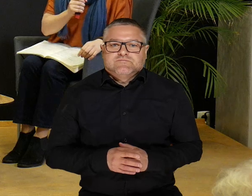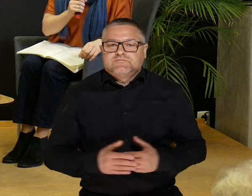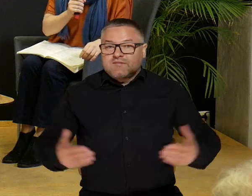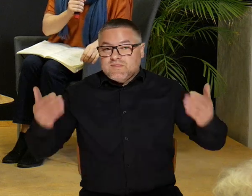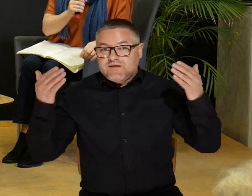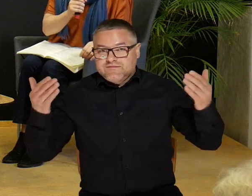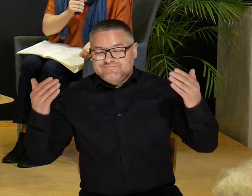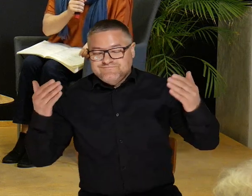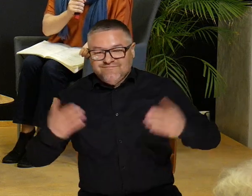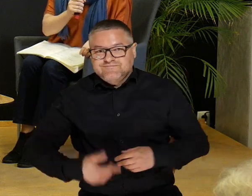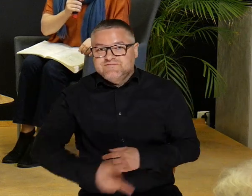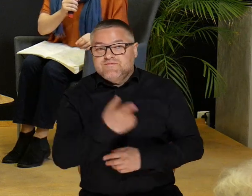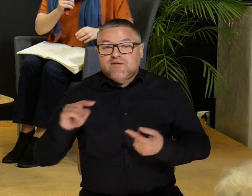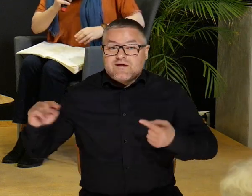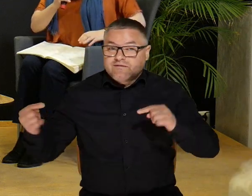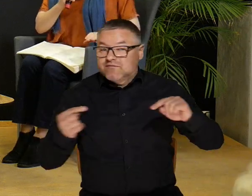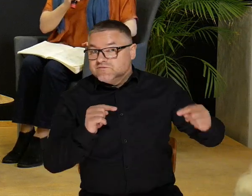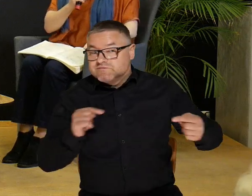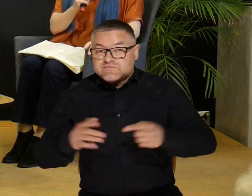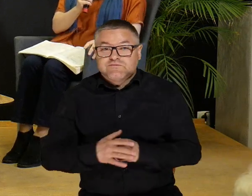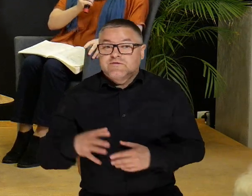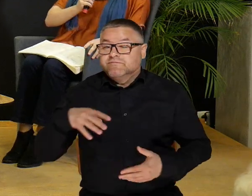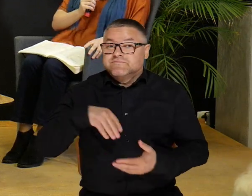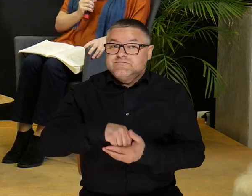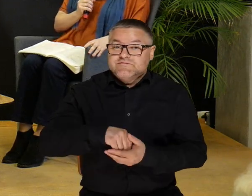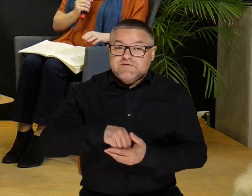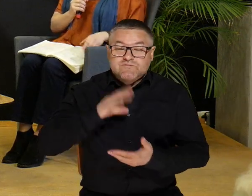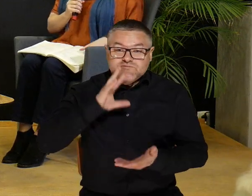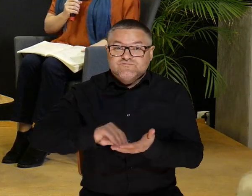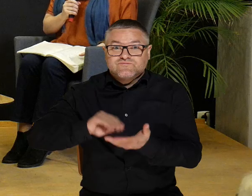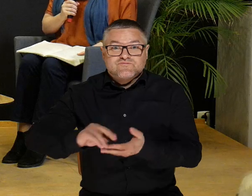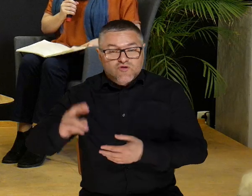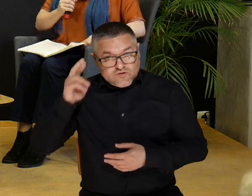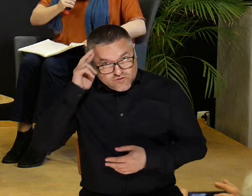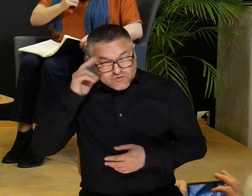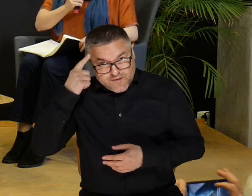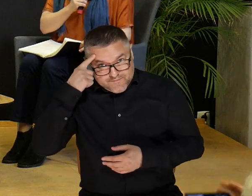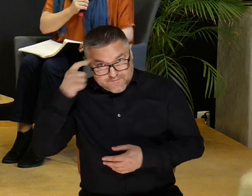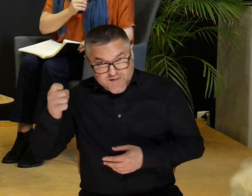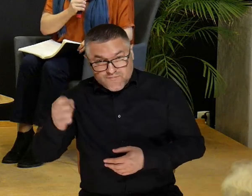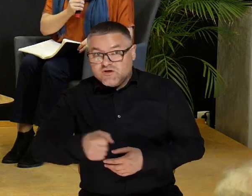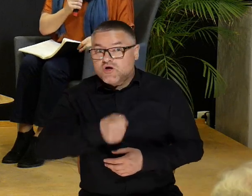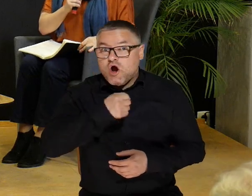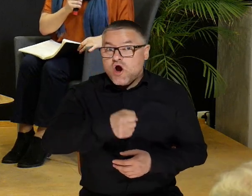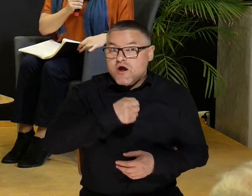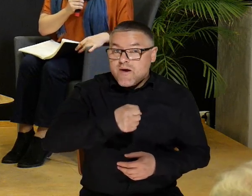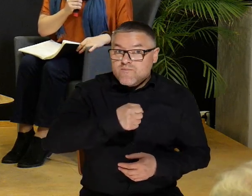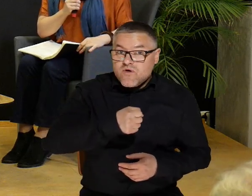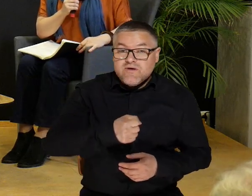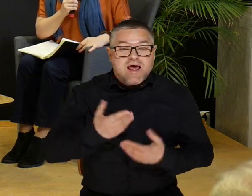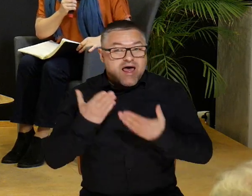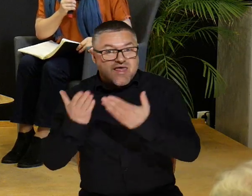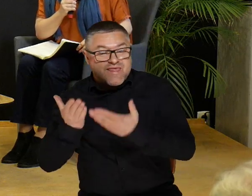Witamy na kolejnej dyskusji w ramach cyklu Zrozumieć pamięć między reportażem a